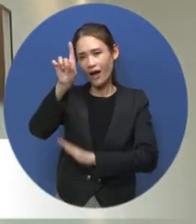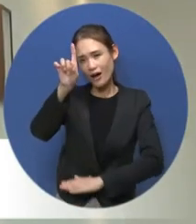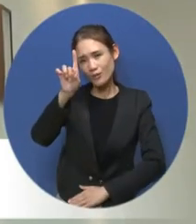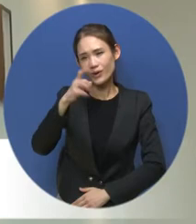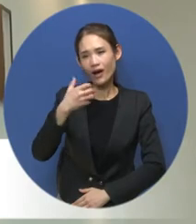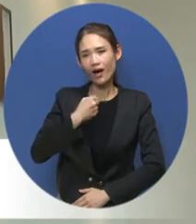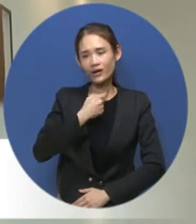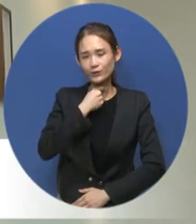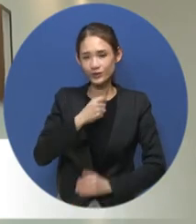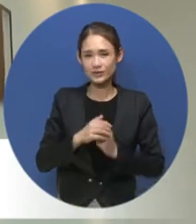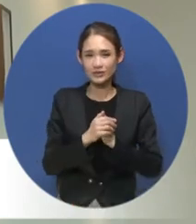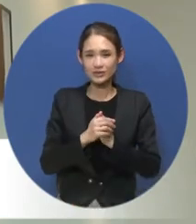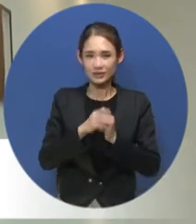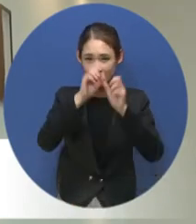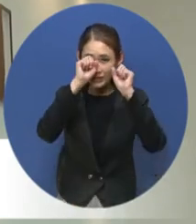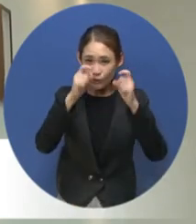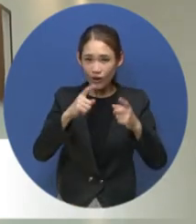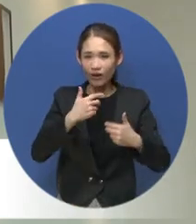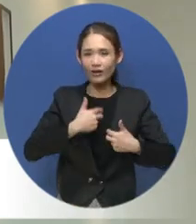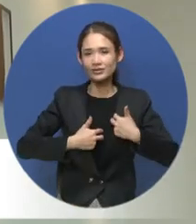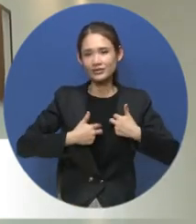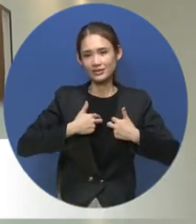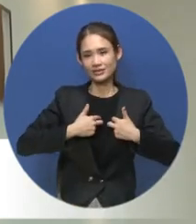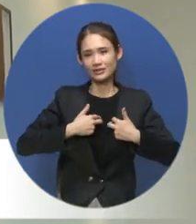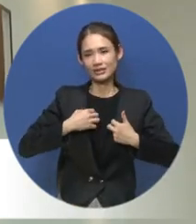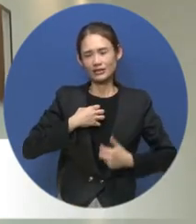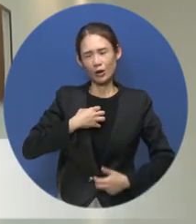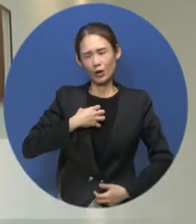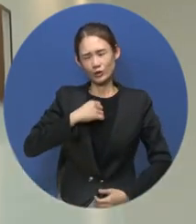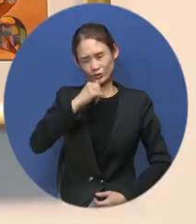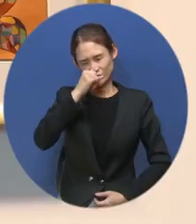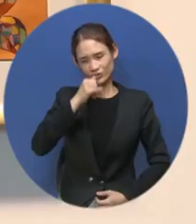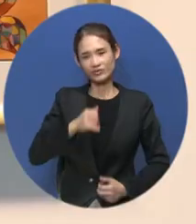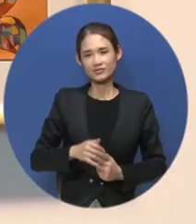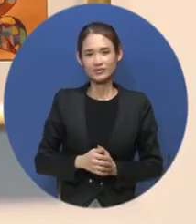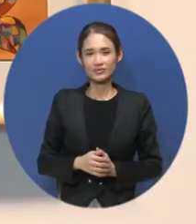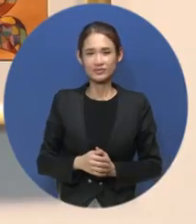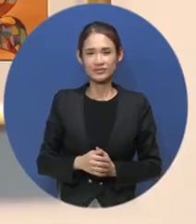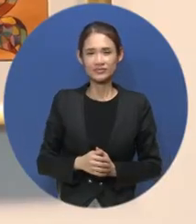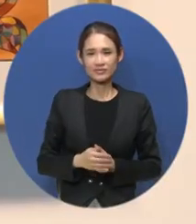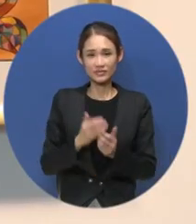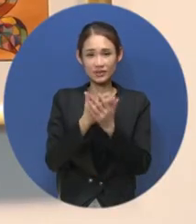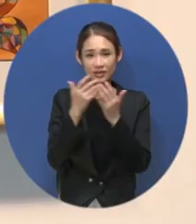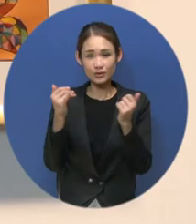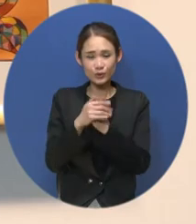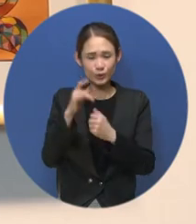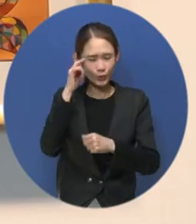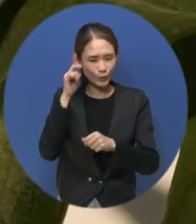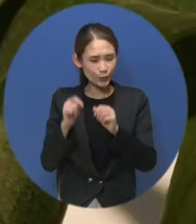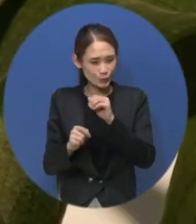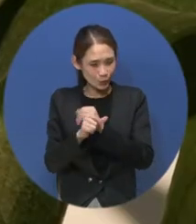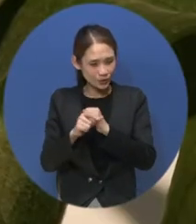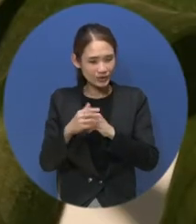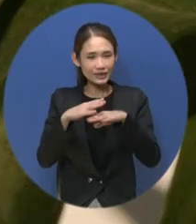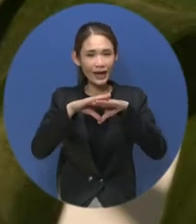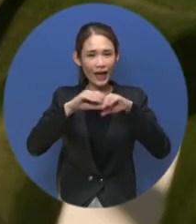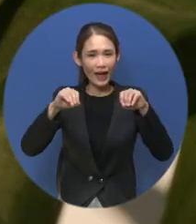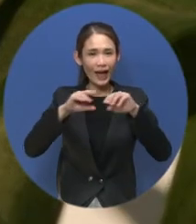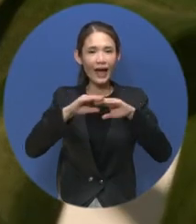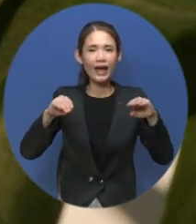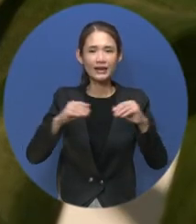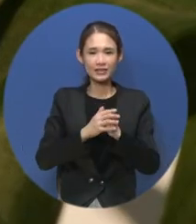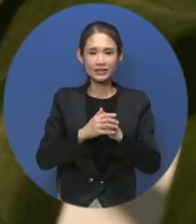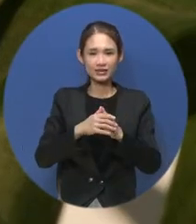이런 기회가 와서 너무 즐겁지만 또 걱정도 됩니다. 작가만의 독특한 해석과 터치가